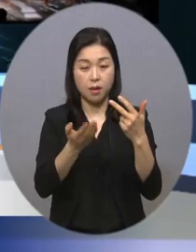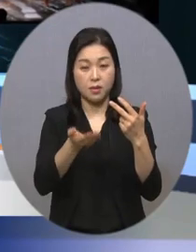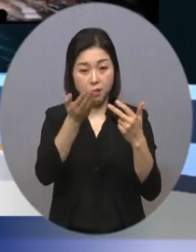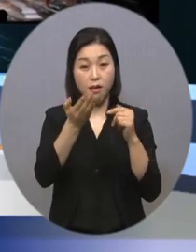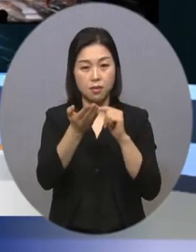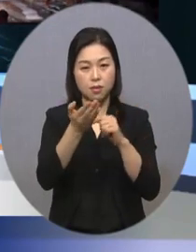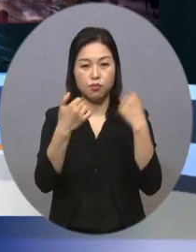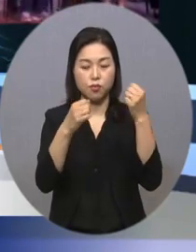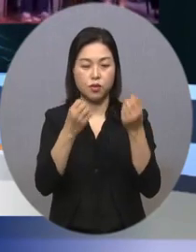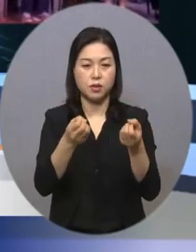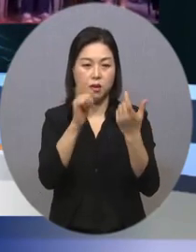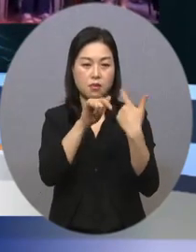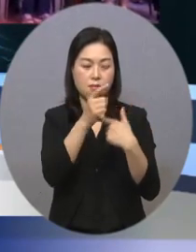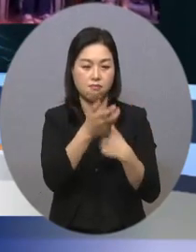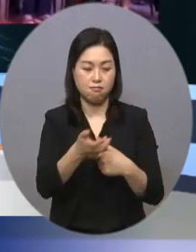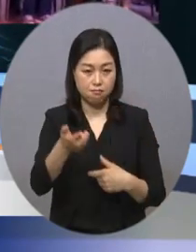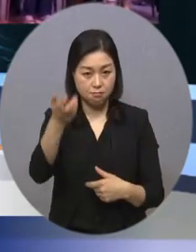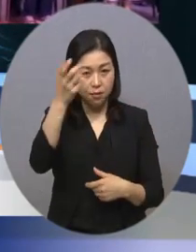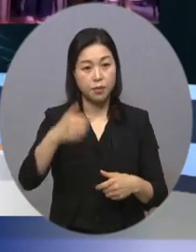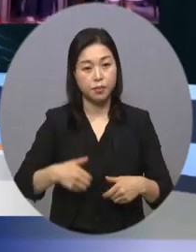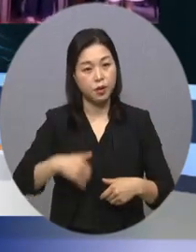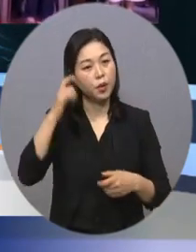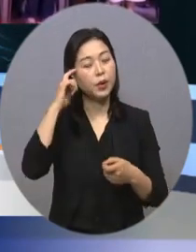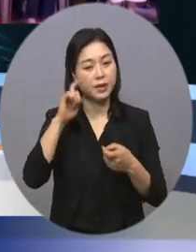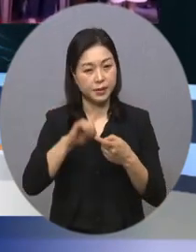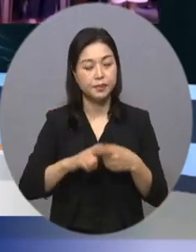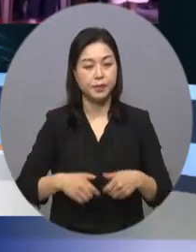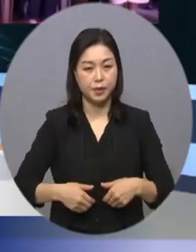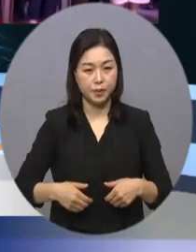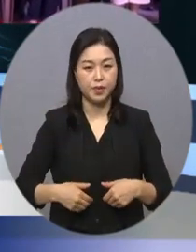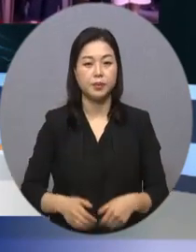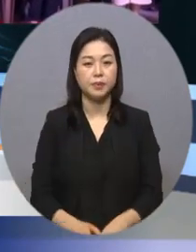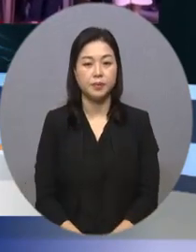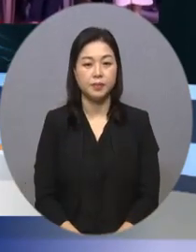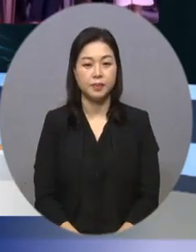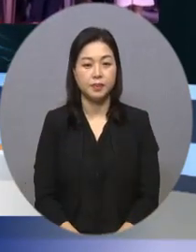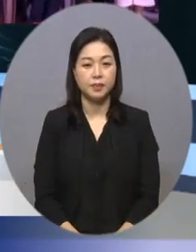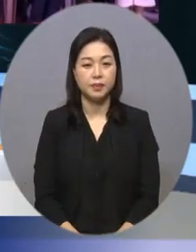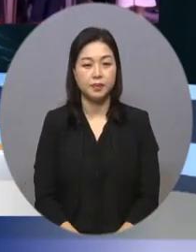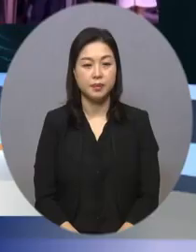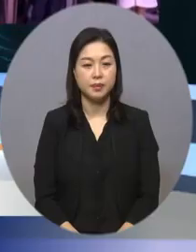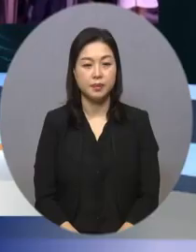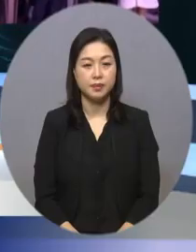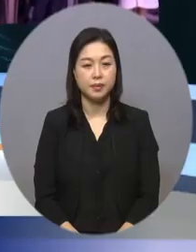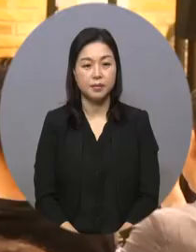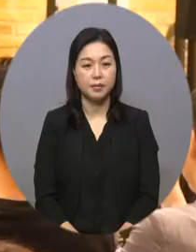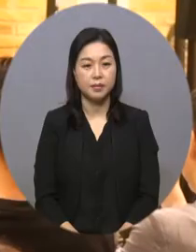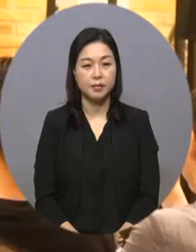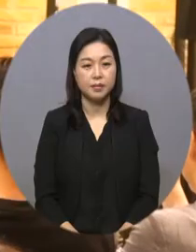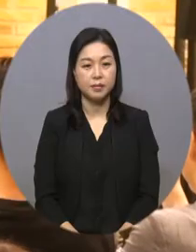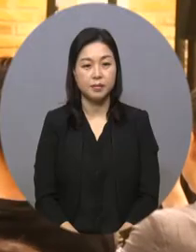수 있도록 관심이 필요하다는 목소리가 이어지고 있습니다. 권용찬 기자입니다.